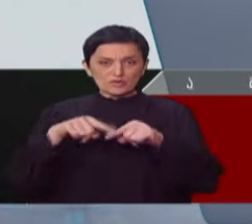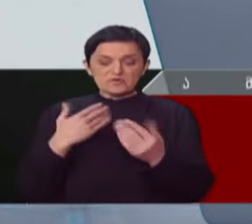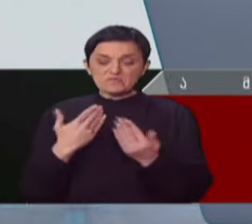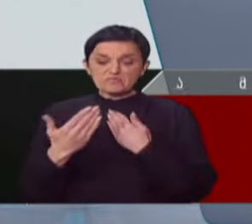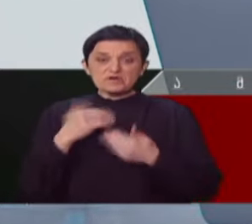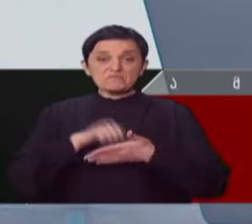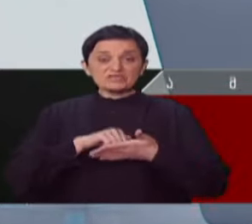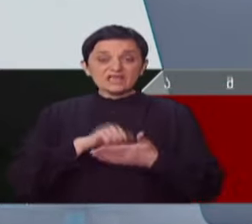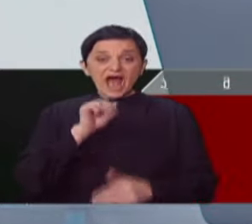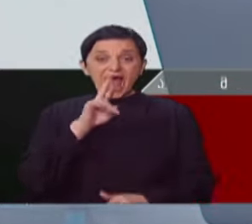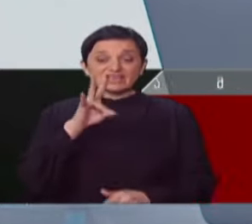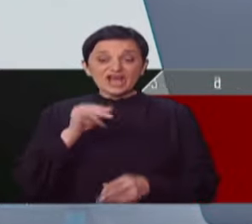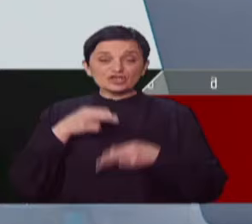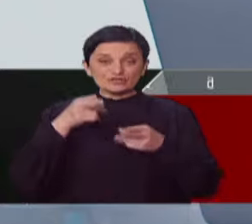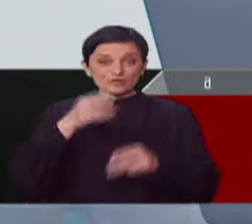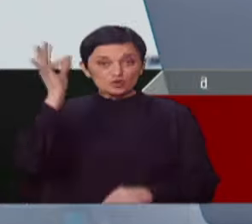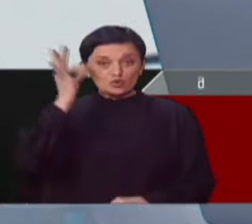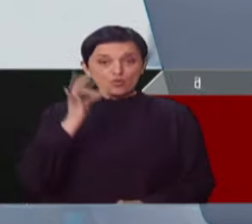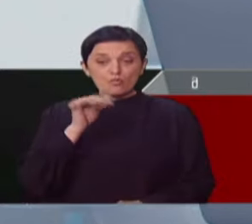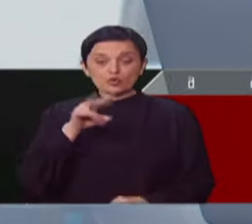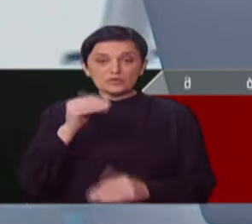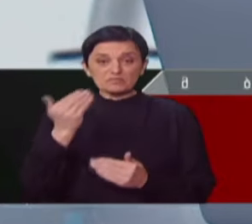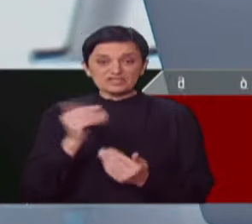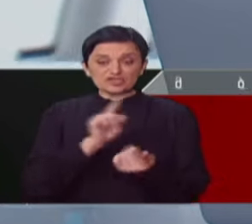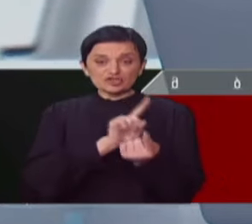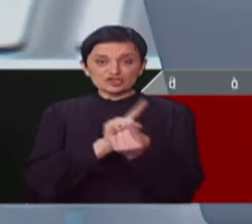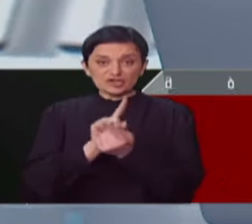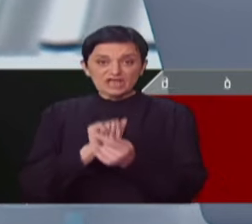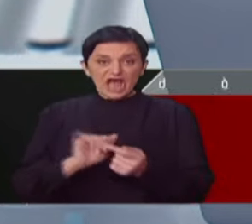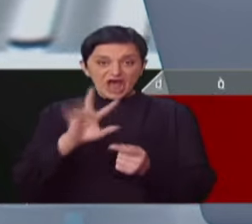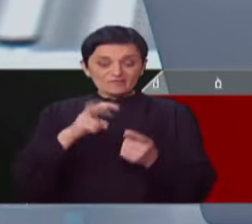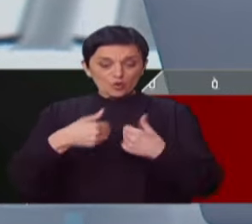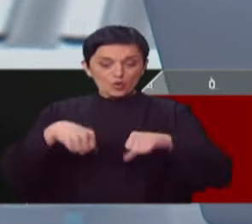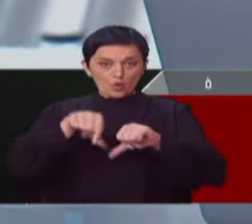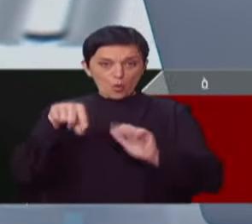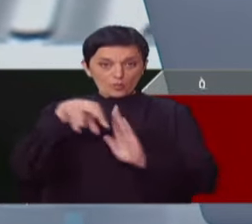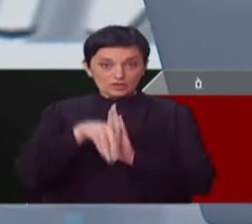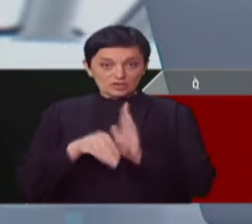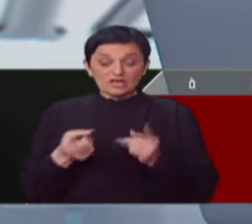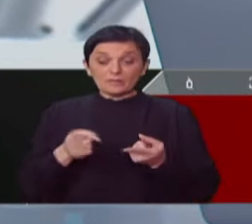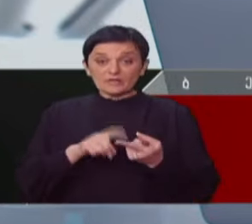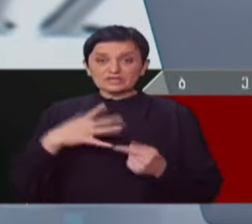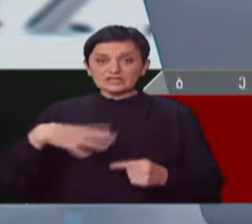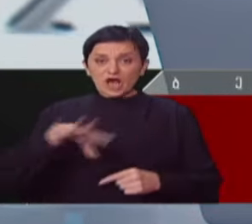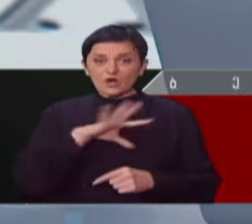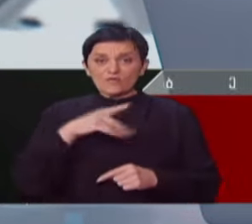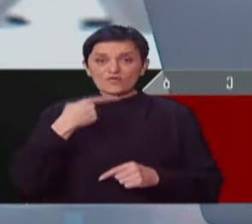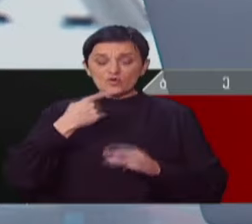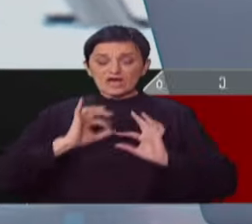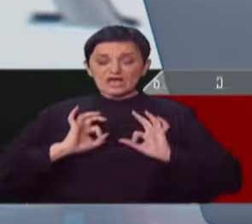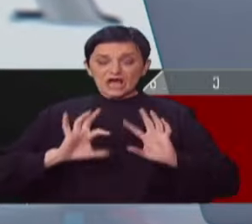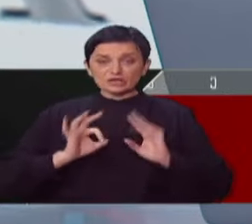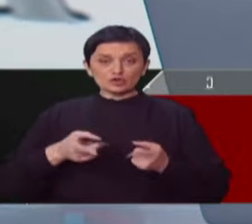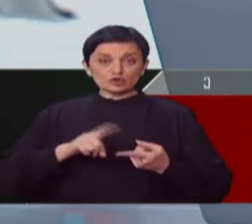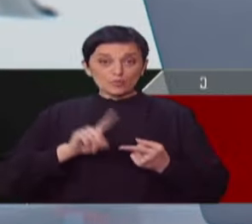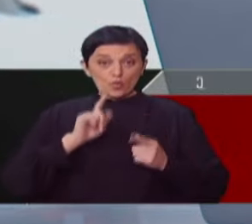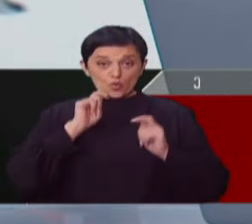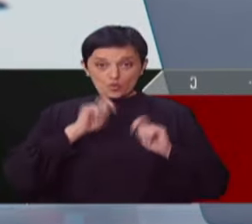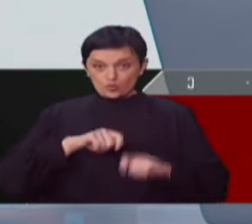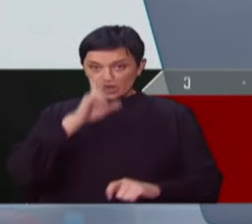მიზეზი ადეიშვილის ვიზიტია გერმანიის ბუნდესტაგში და მისი შეხვედრები ევროკომისიაში. ამასთან საქართველოს მთავრობის განცხადებას იმის შესახებ, რომ